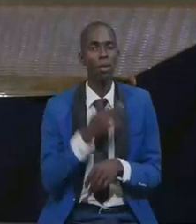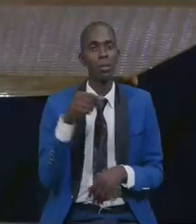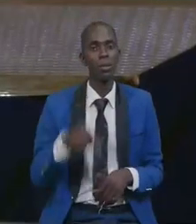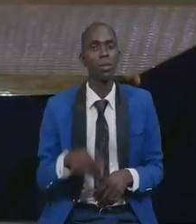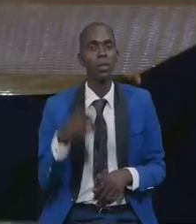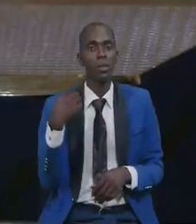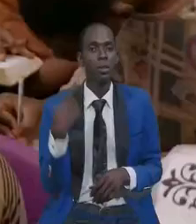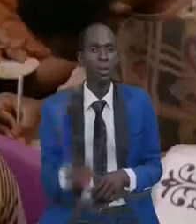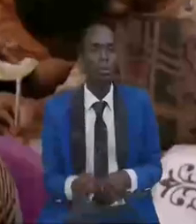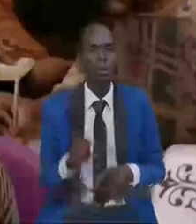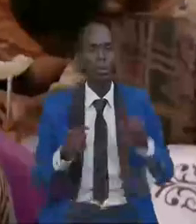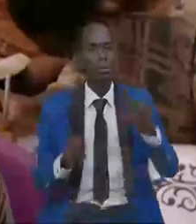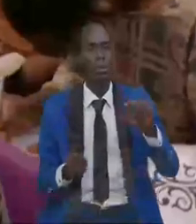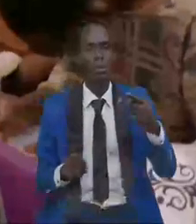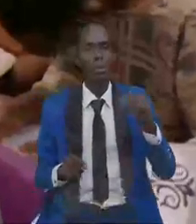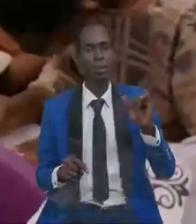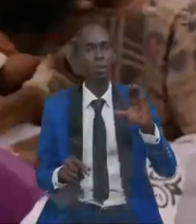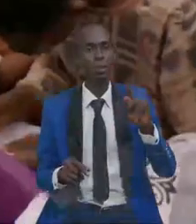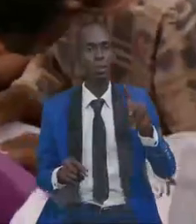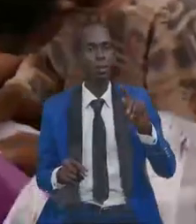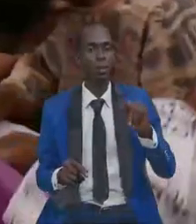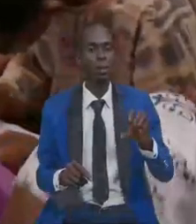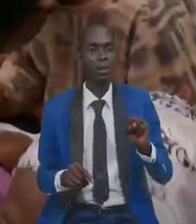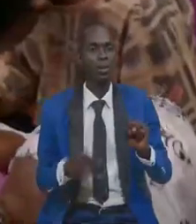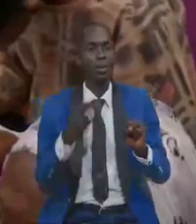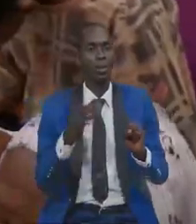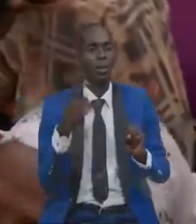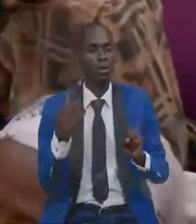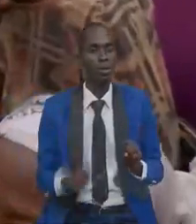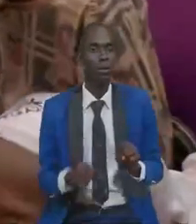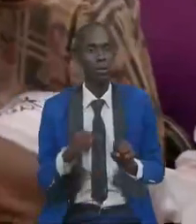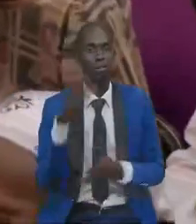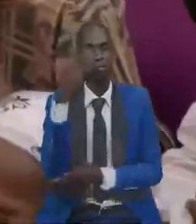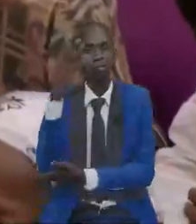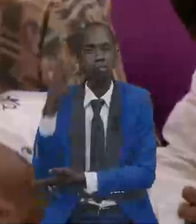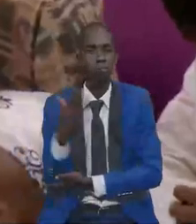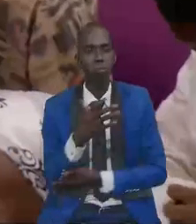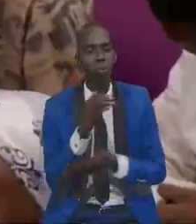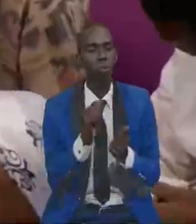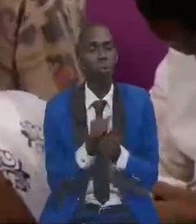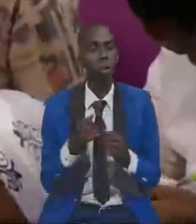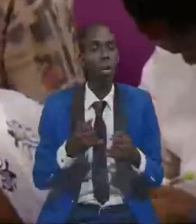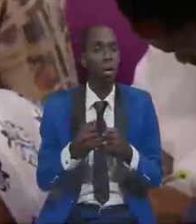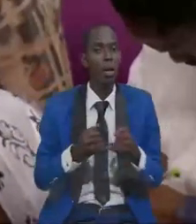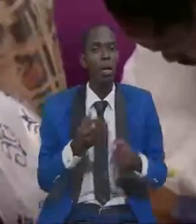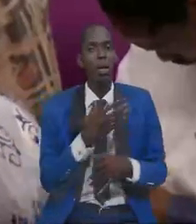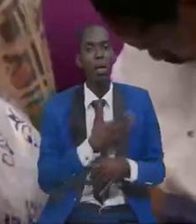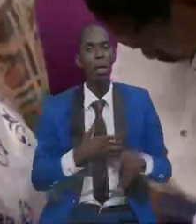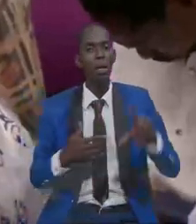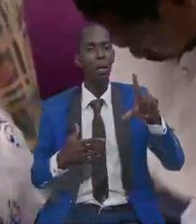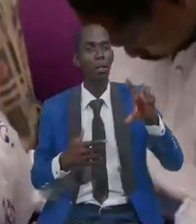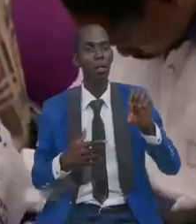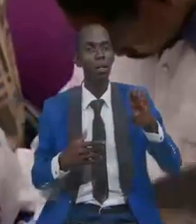les faillis de la forêt, les tailles de la forêt, et le Liban tombe sous